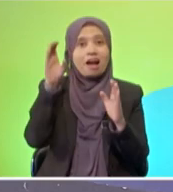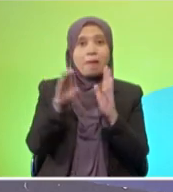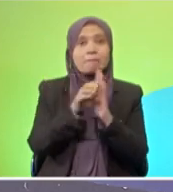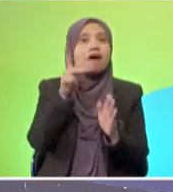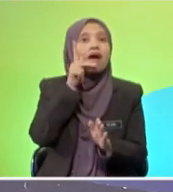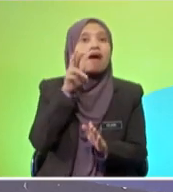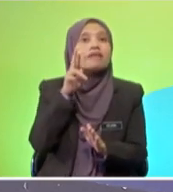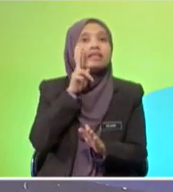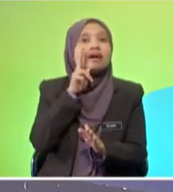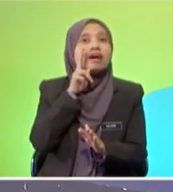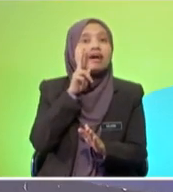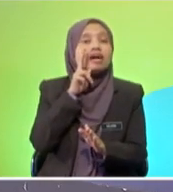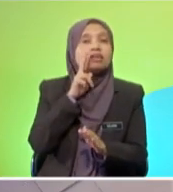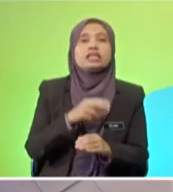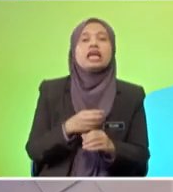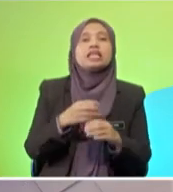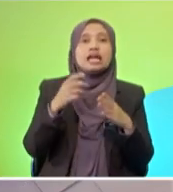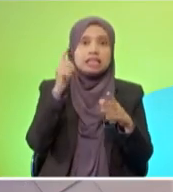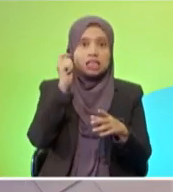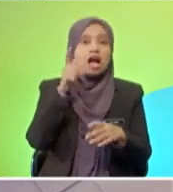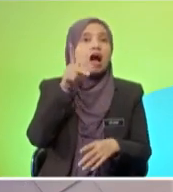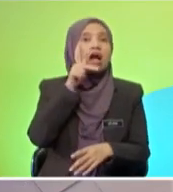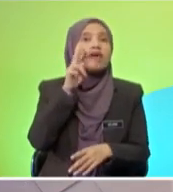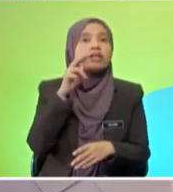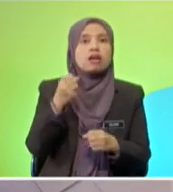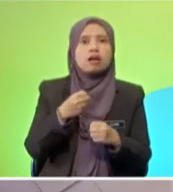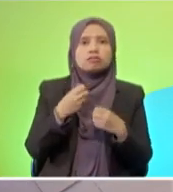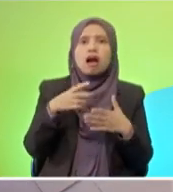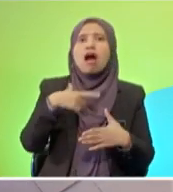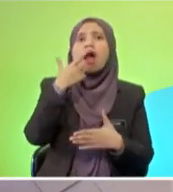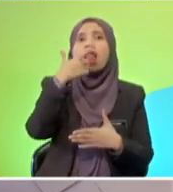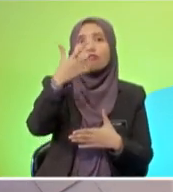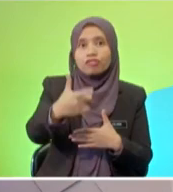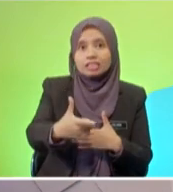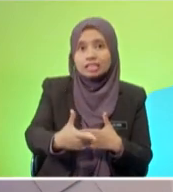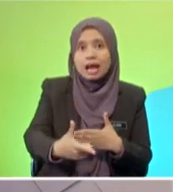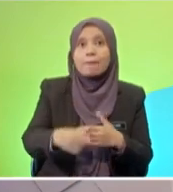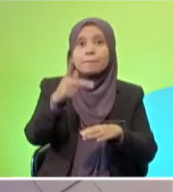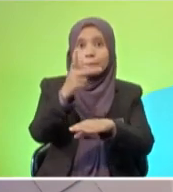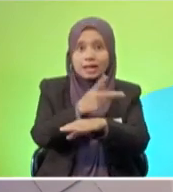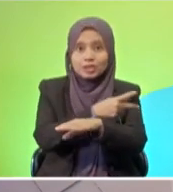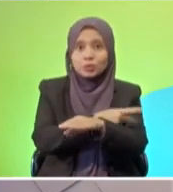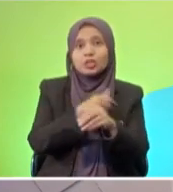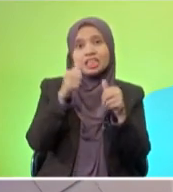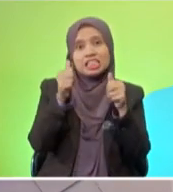sebentar tadi Rina sudah melepaskan pantun dengan sangat sedap cek gunak bagi satu bintang kemudian